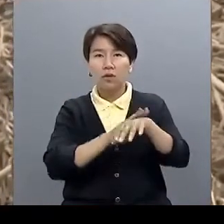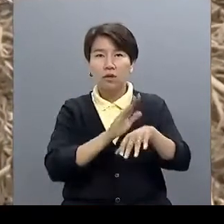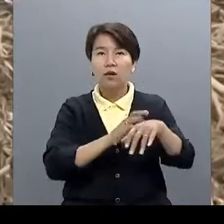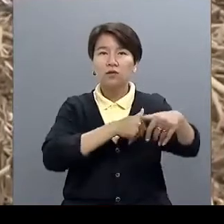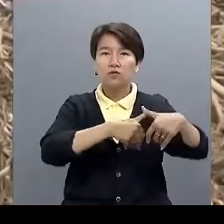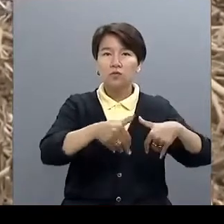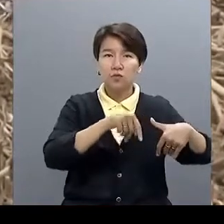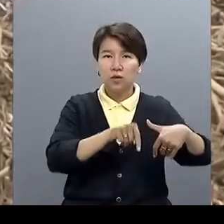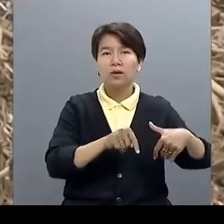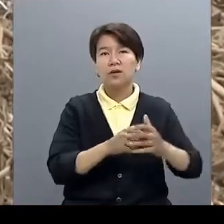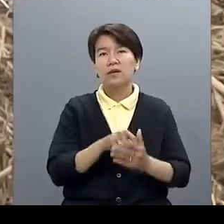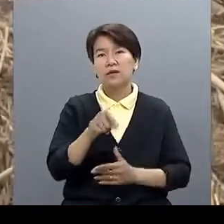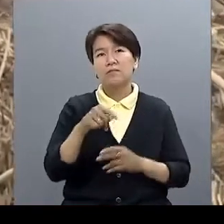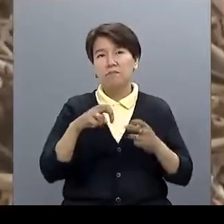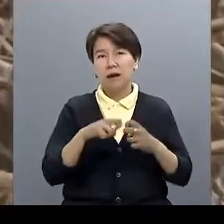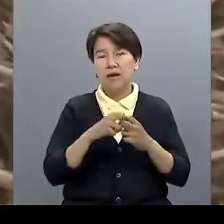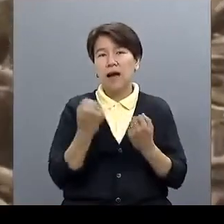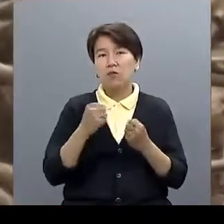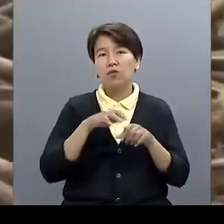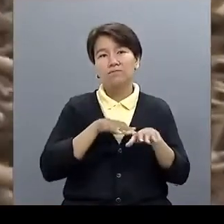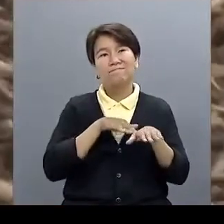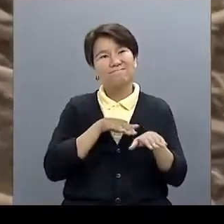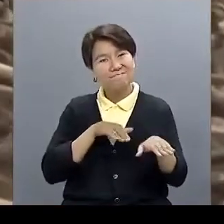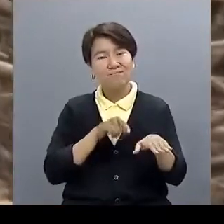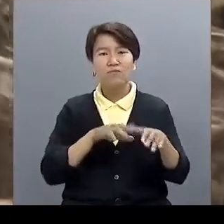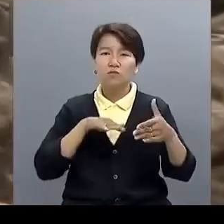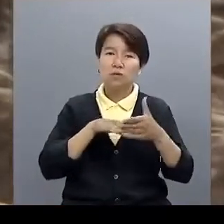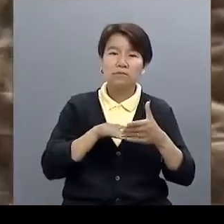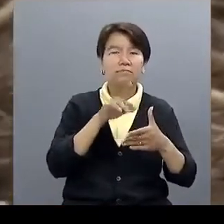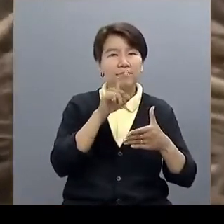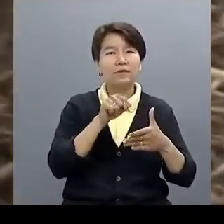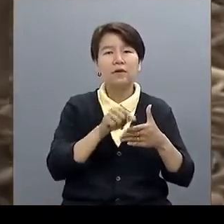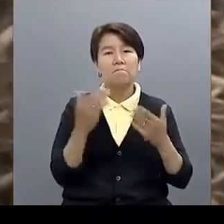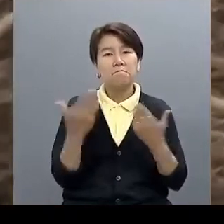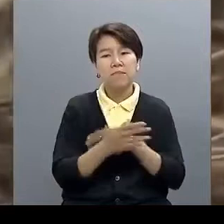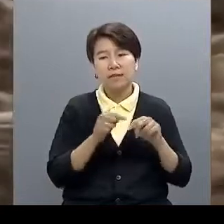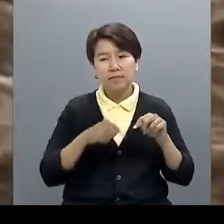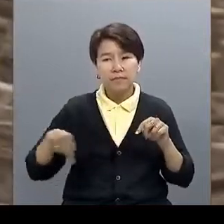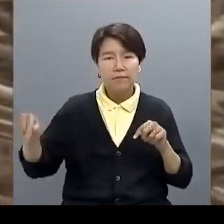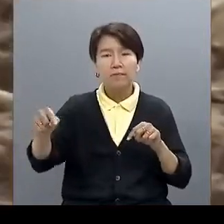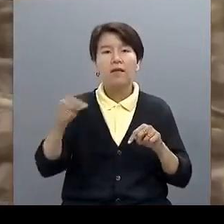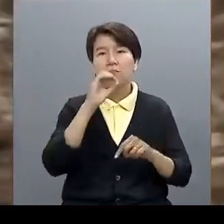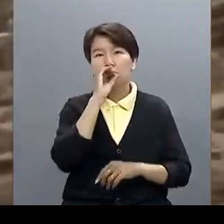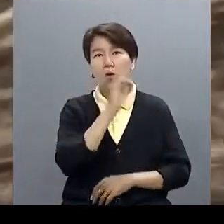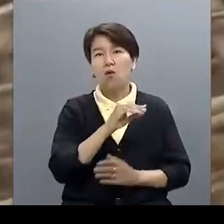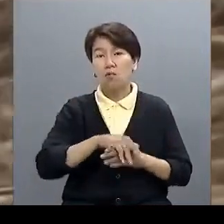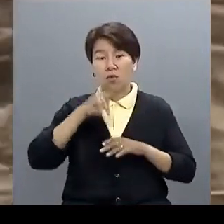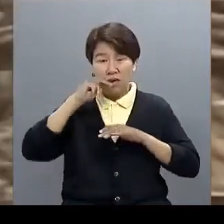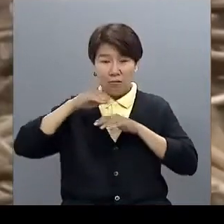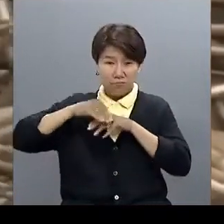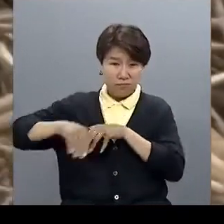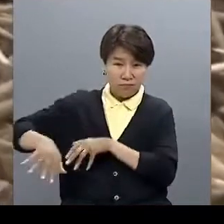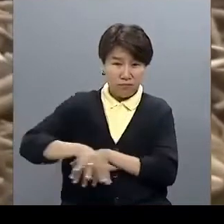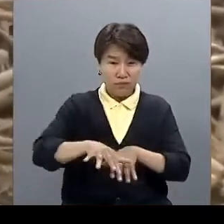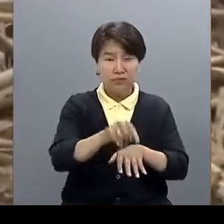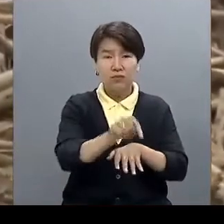คะนี่นะคะต้องแจ้งเตือนโดยเร็วเลยนะคะลักษณะแบบนี้เพราะถ้าเกิดว่ามีการสัญจรหรือว่าน้ำป่าไหลหลากแล้วพัดเศษกิ่งไม้มาม